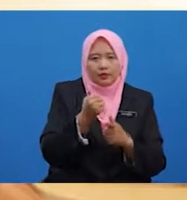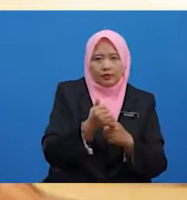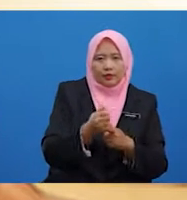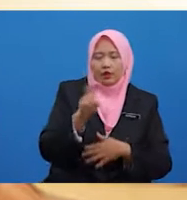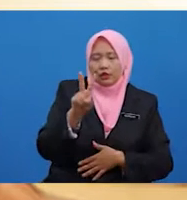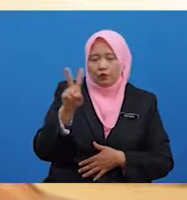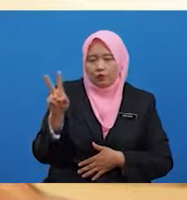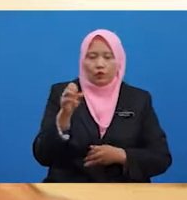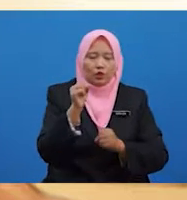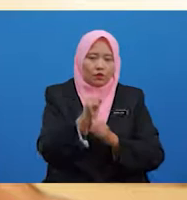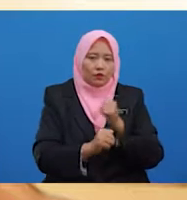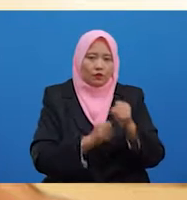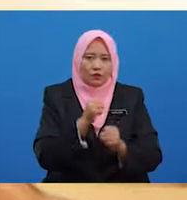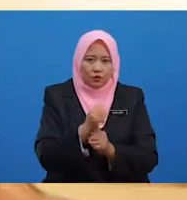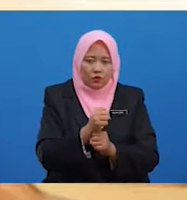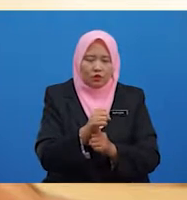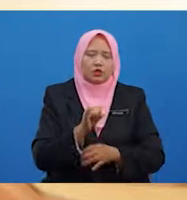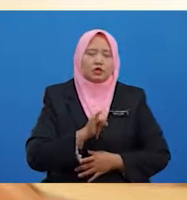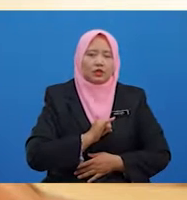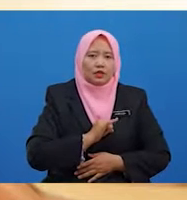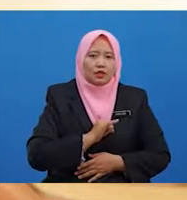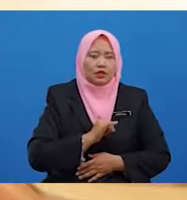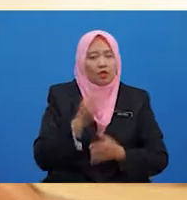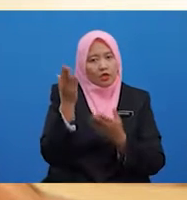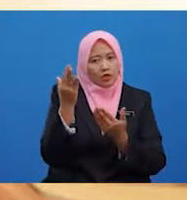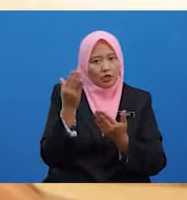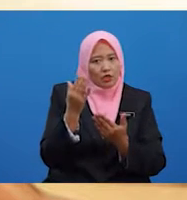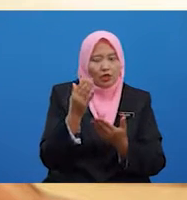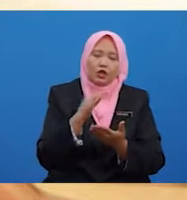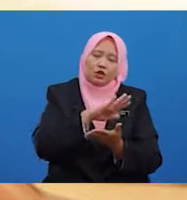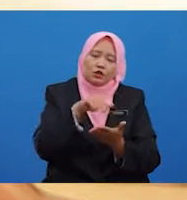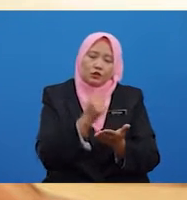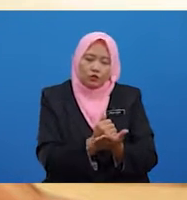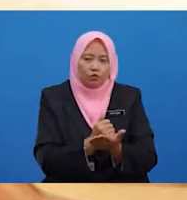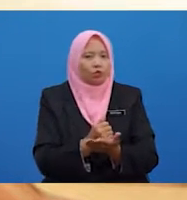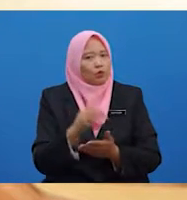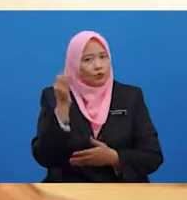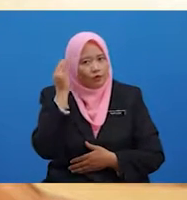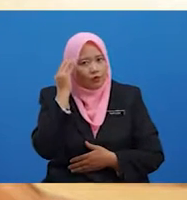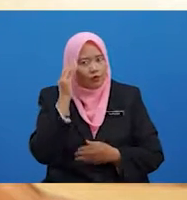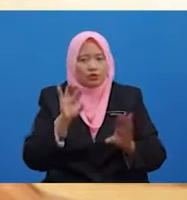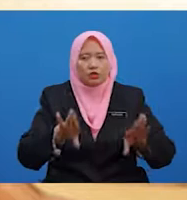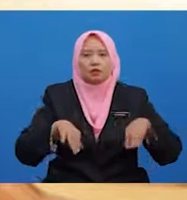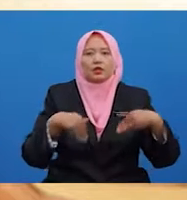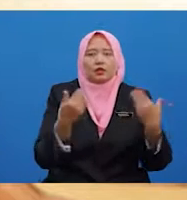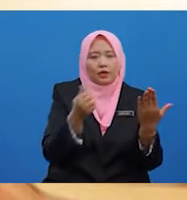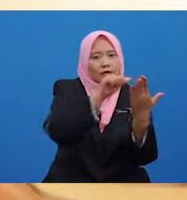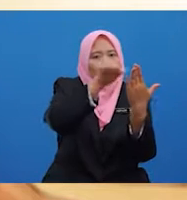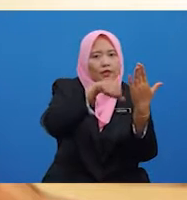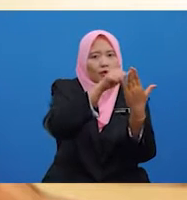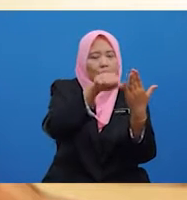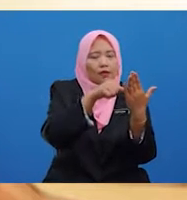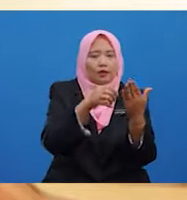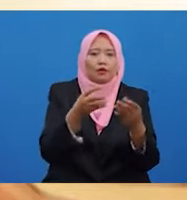Cikgu harap kamu telah pun faham tentang cara-cara menganalisis data yang melibatkan